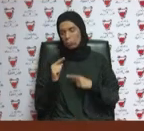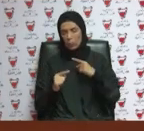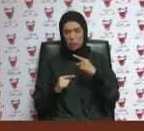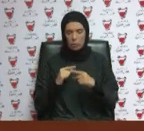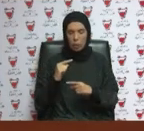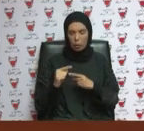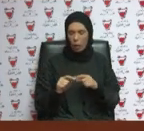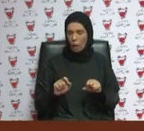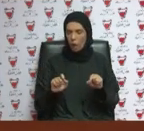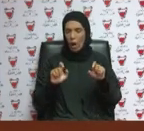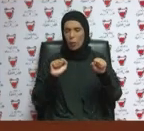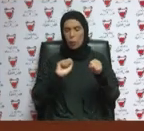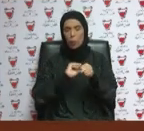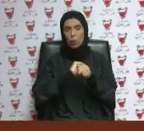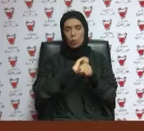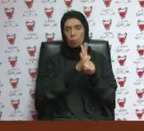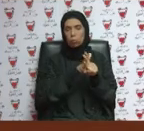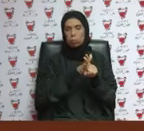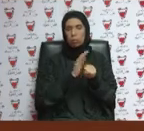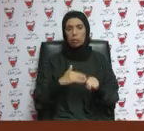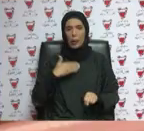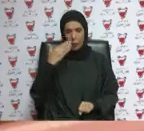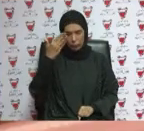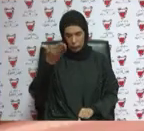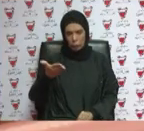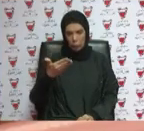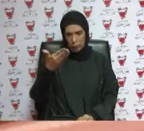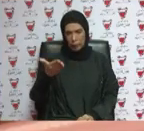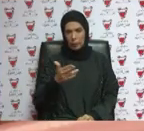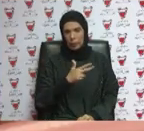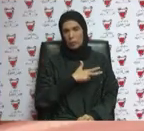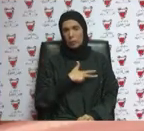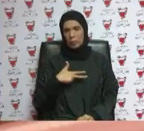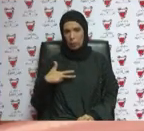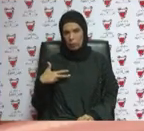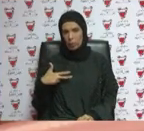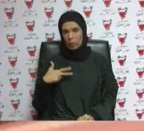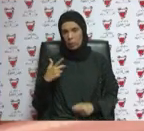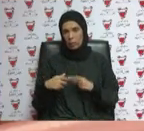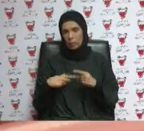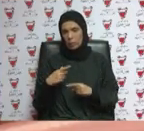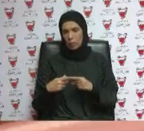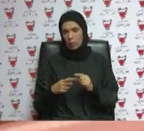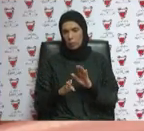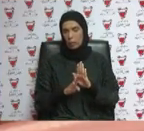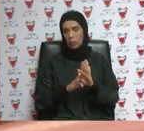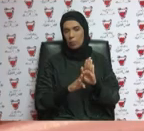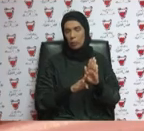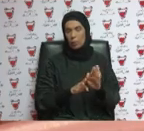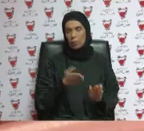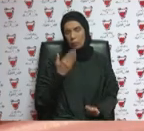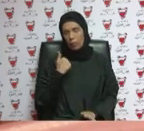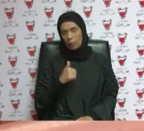تنتهي، هل مستقبلا في رؤية عند الحكومة راح يستمر هذا الدعم أم لا؟